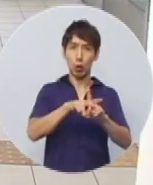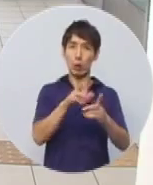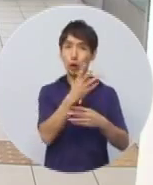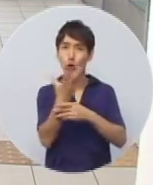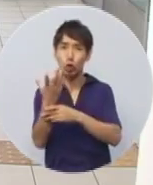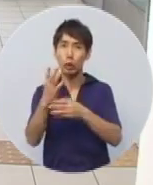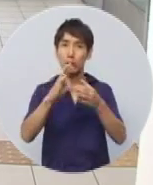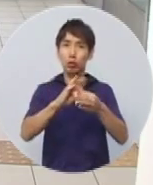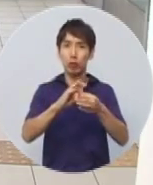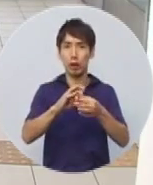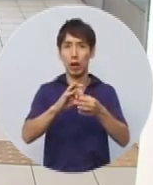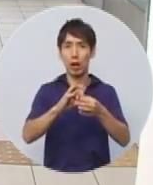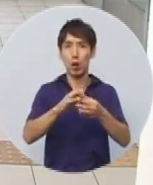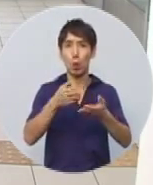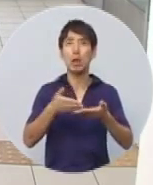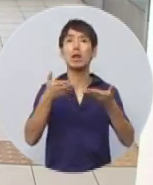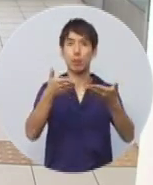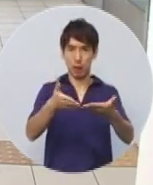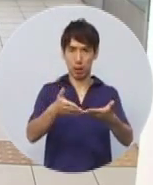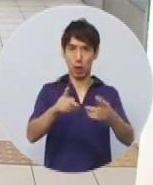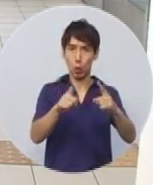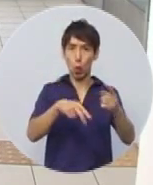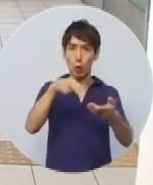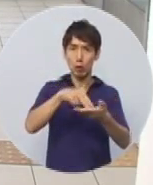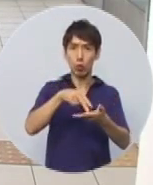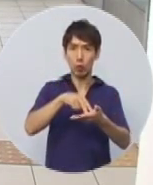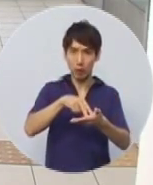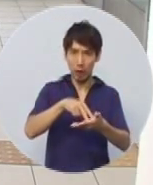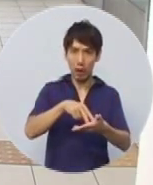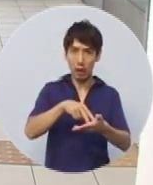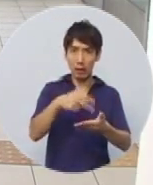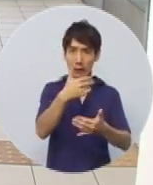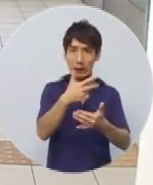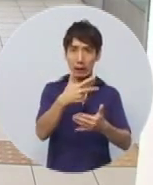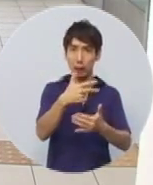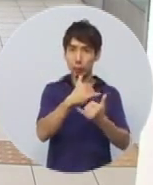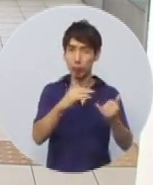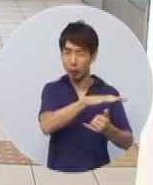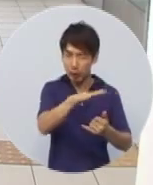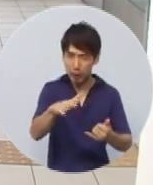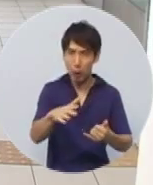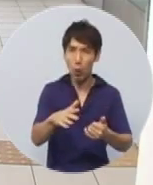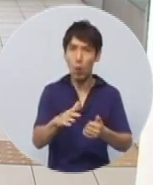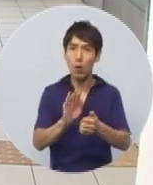介してきましたが、公立病院として市民の医療を支えている市民病院は、